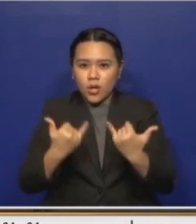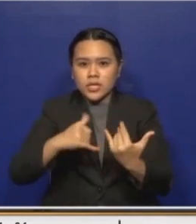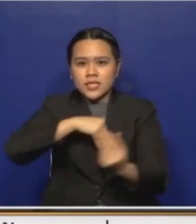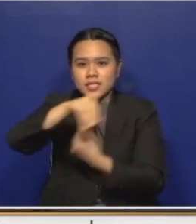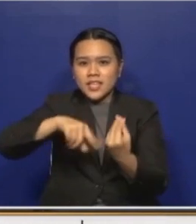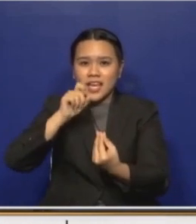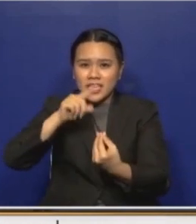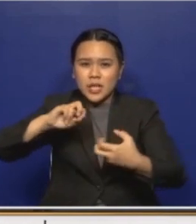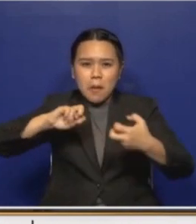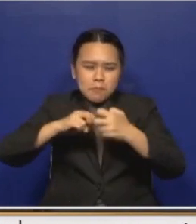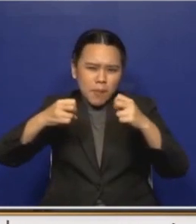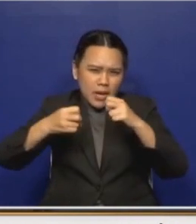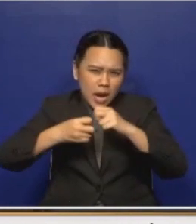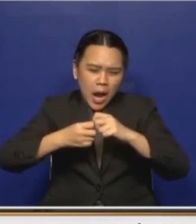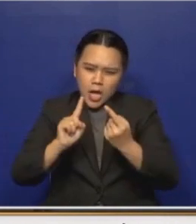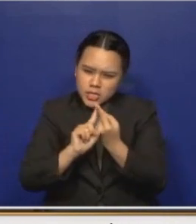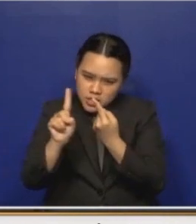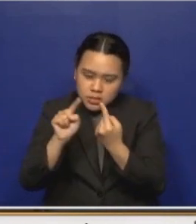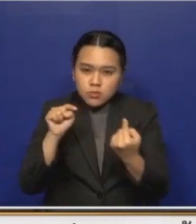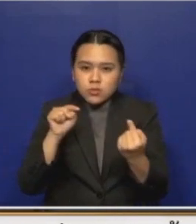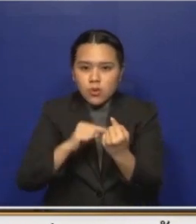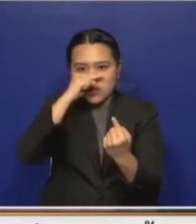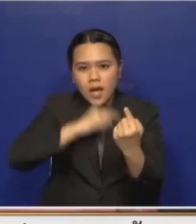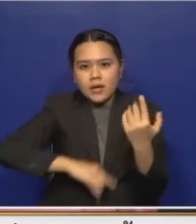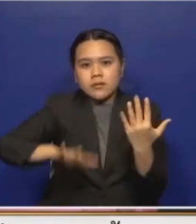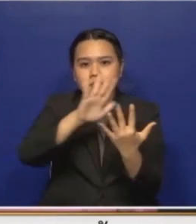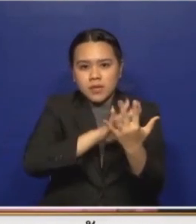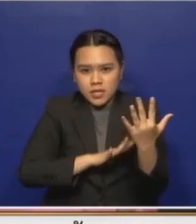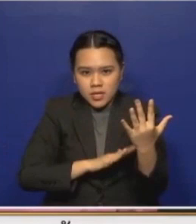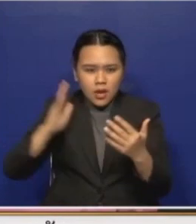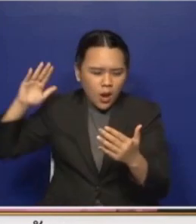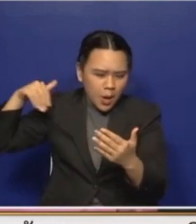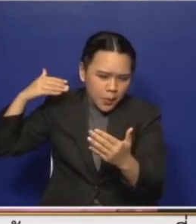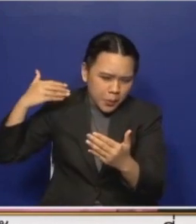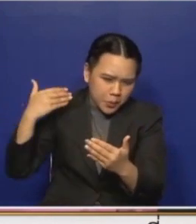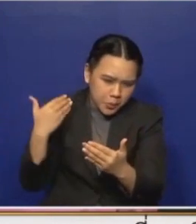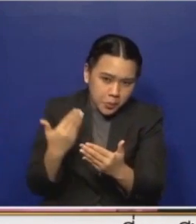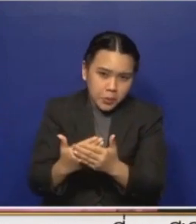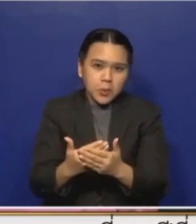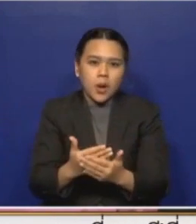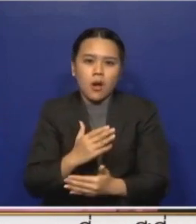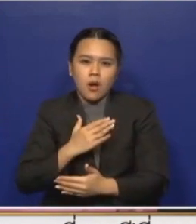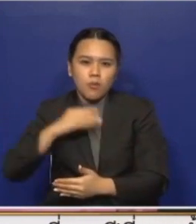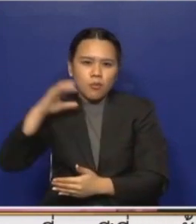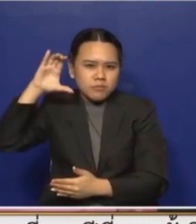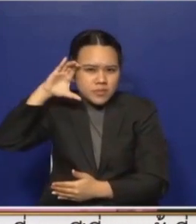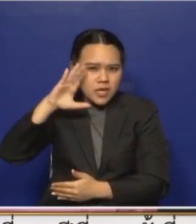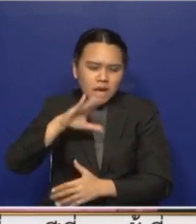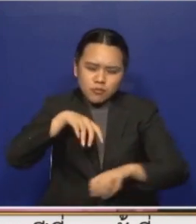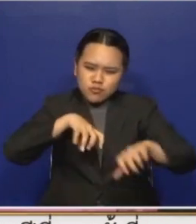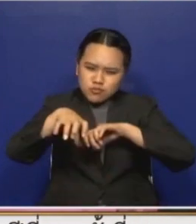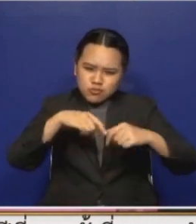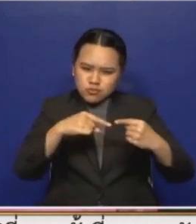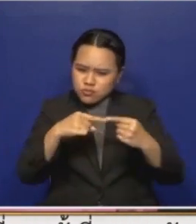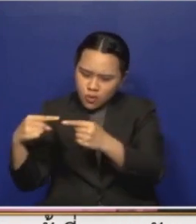มกันฮะผมบอกให้เลยนะฮะท่านนายกรัฐมนตรีท่านเป็นนายทหารท่านมีความส